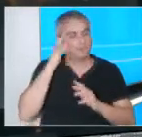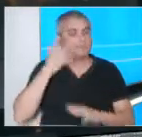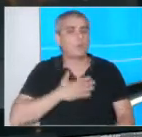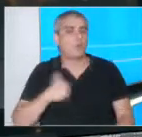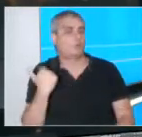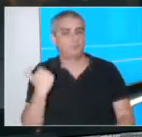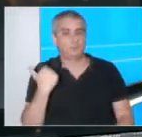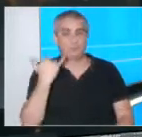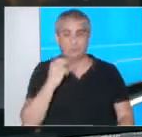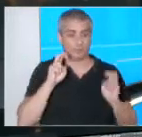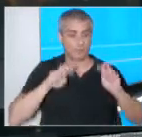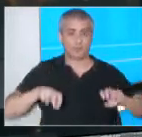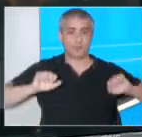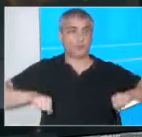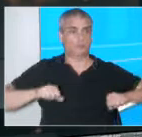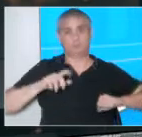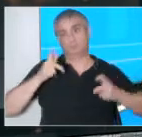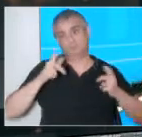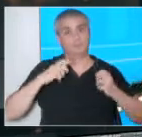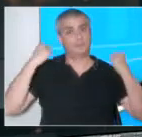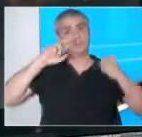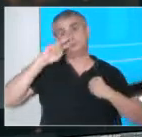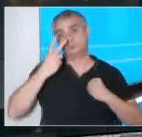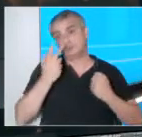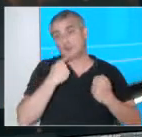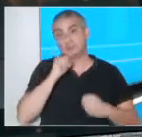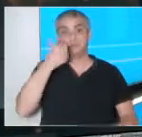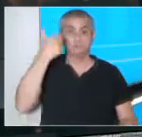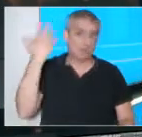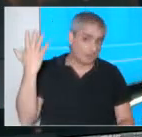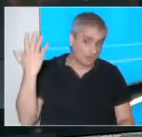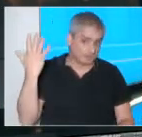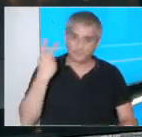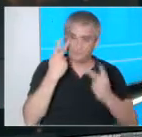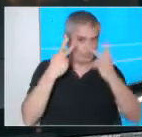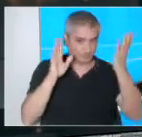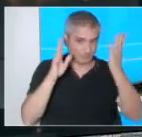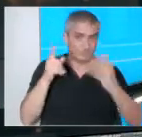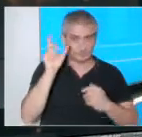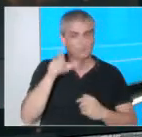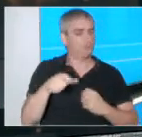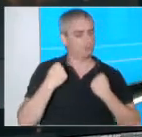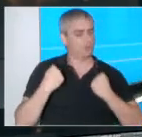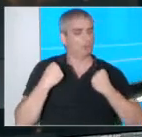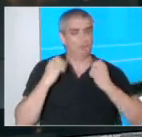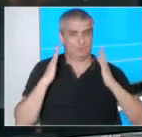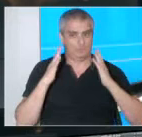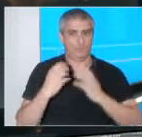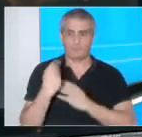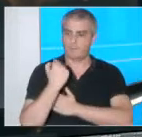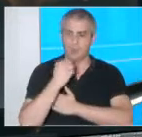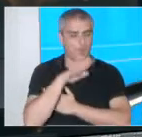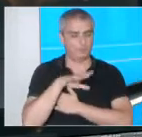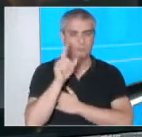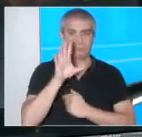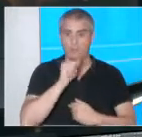שלו. עכשיו, כשיושב איתך נשיא המעצמה השנייה בעולם, יש להגידו הראשונה, לא משנה, הוא ודאי איש עוצמתי עם הרבה כוח באזור,